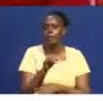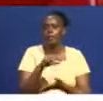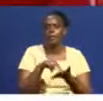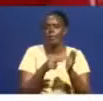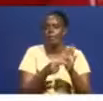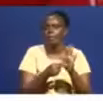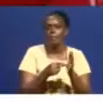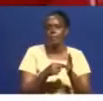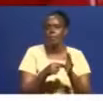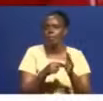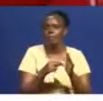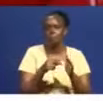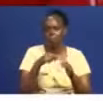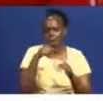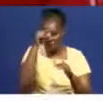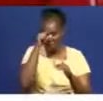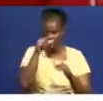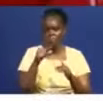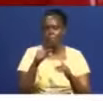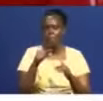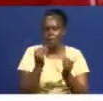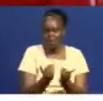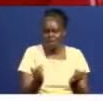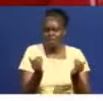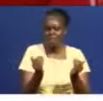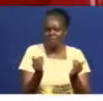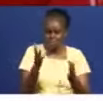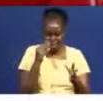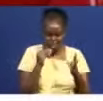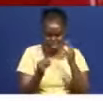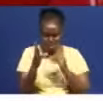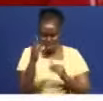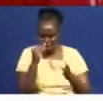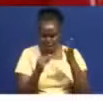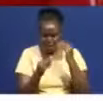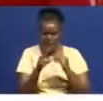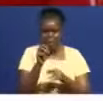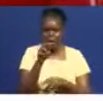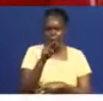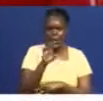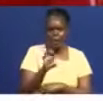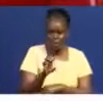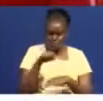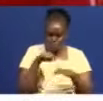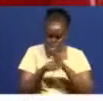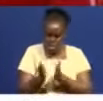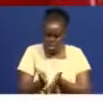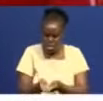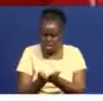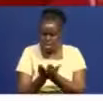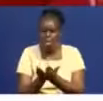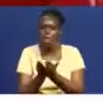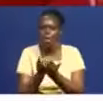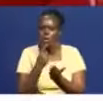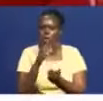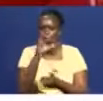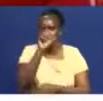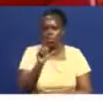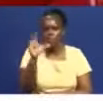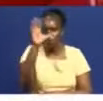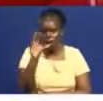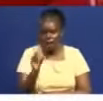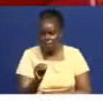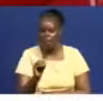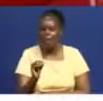viwango vya kitaifa. Mtoto anasoma pale, anarudi, anaingia kwenye meli, anaambiwa aende South Africa, aende